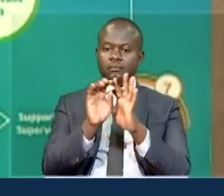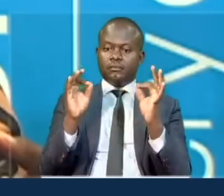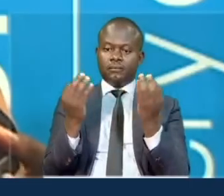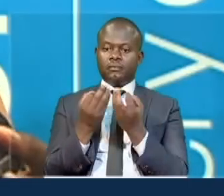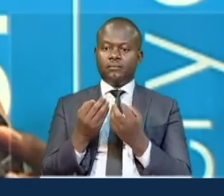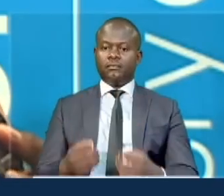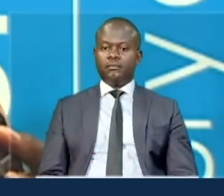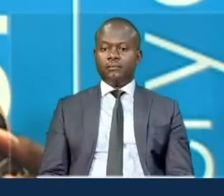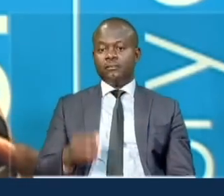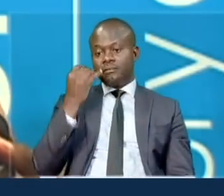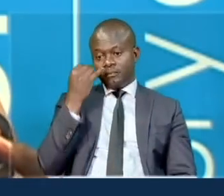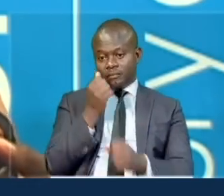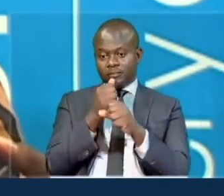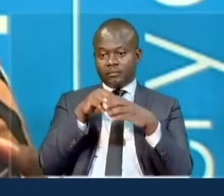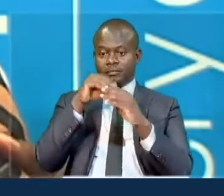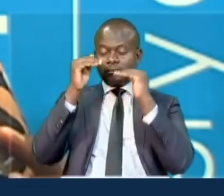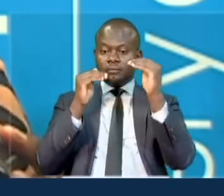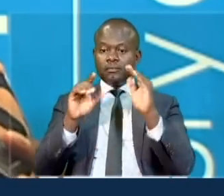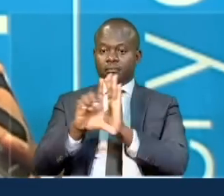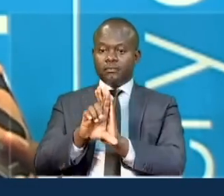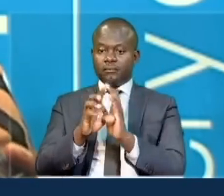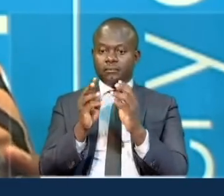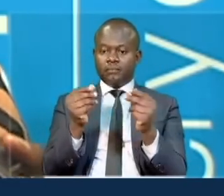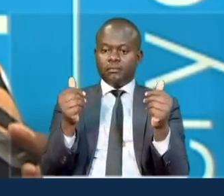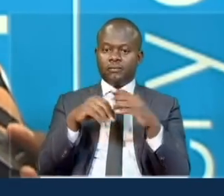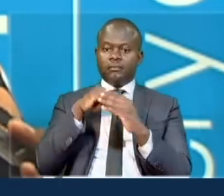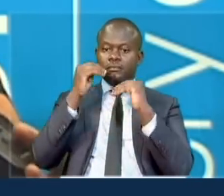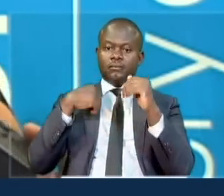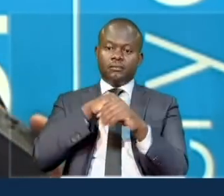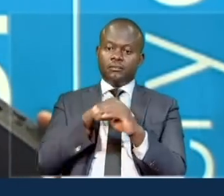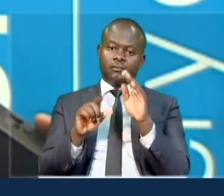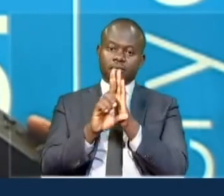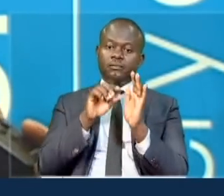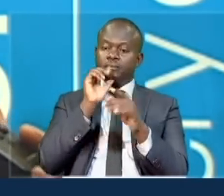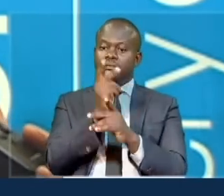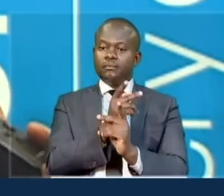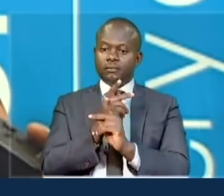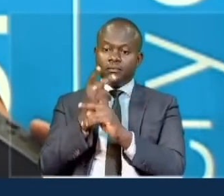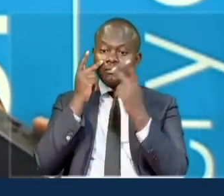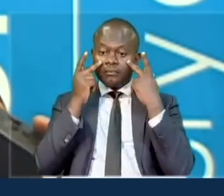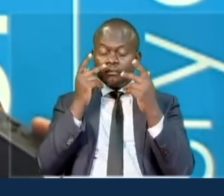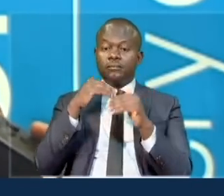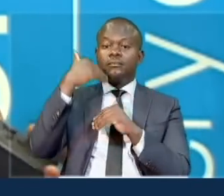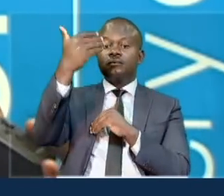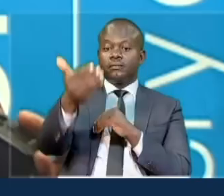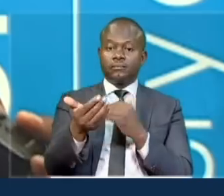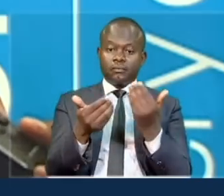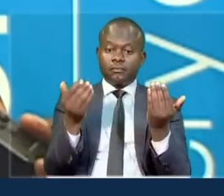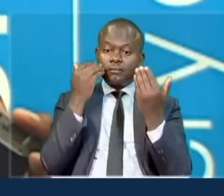ry'Umuryango niba nkora mu rwego rw'amategeko ndabikekura mu rwego rwangi rw'amategeko ntabwo nitaye kureba ngo nyuma y'uko umwana abonye